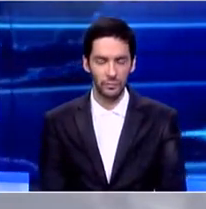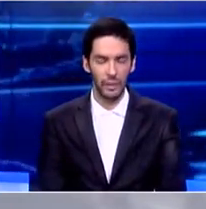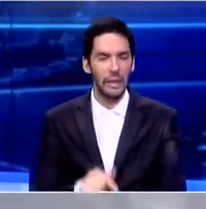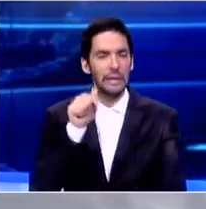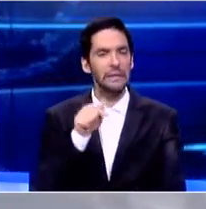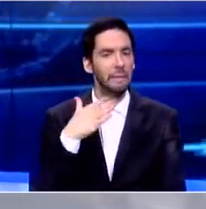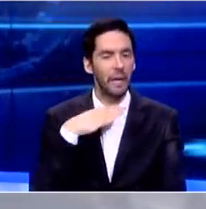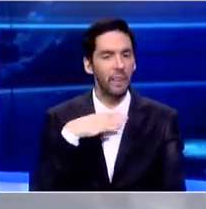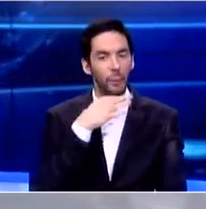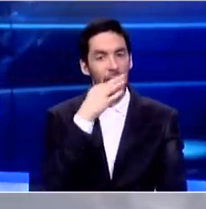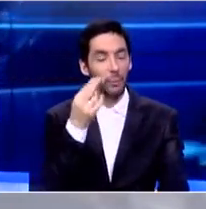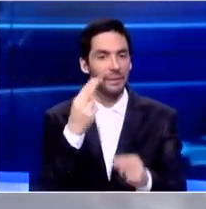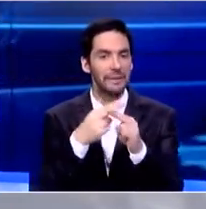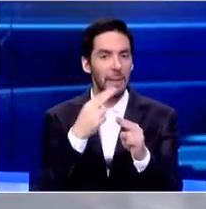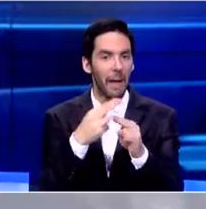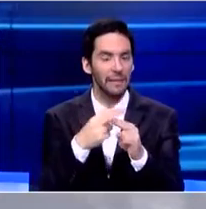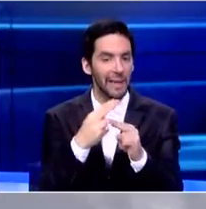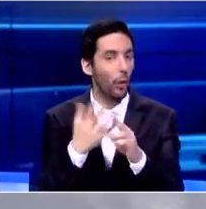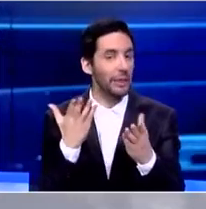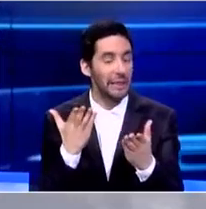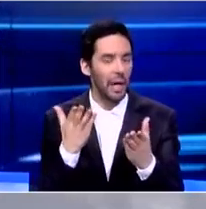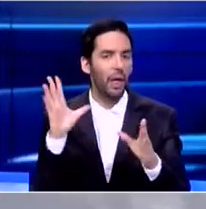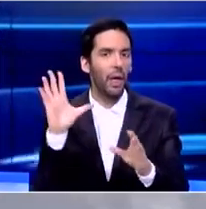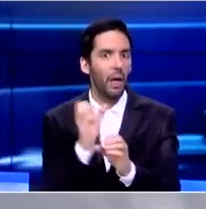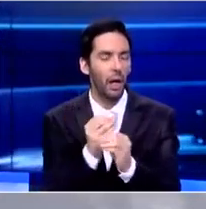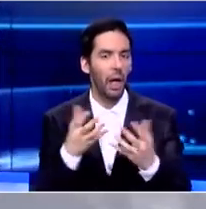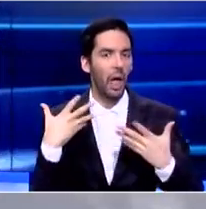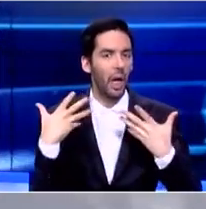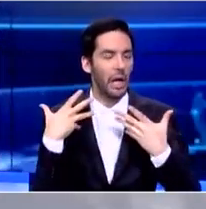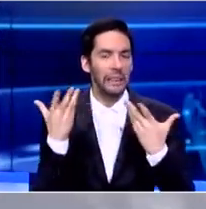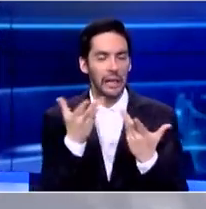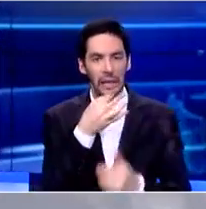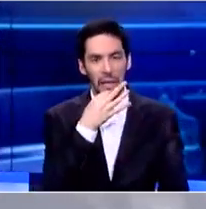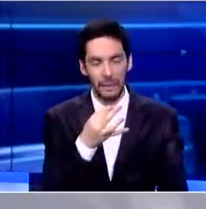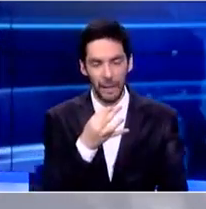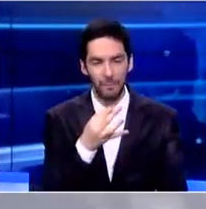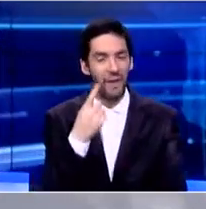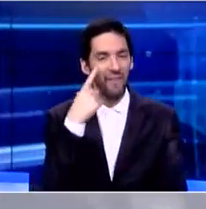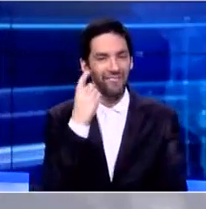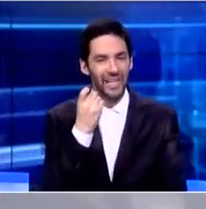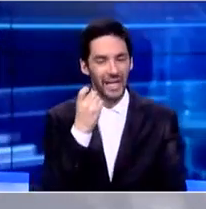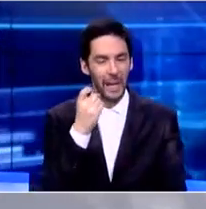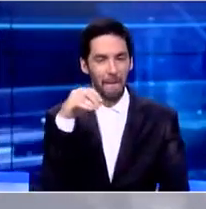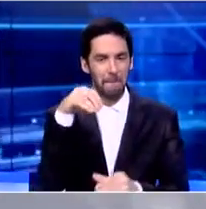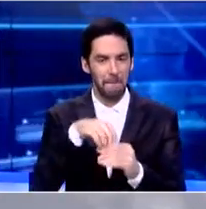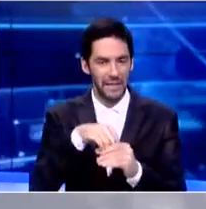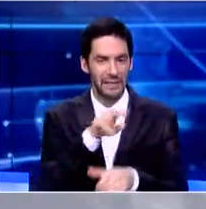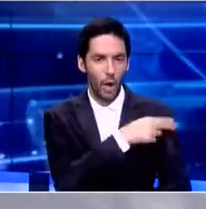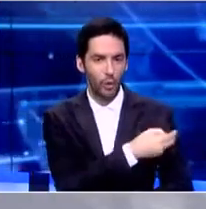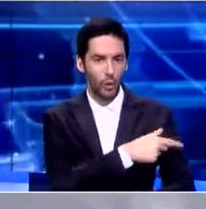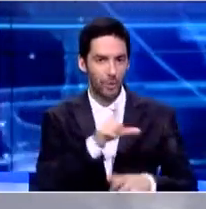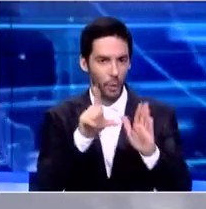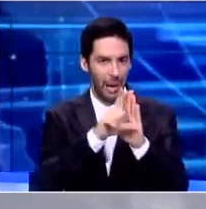αντιμετώπισης των νοσηλευωμένων στις μονάδες εντατικής θεραπείας. Είχαμε στη μονάδα εντατικής θεραπείας του Γενικού Νοσοκομείου